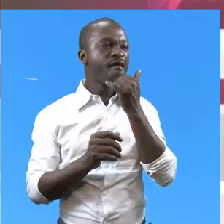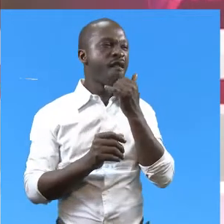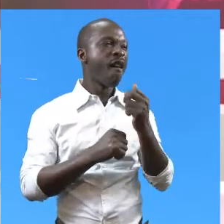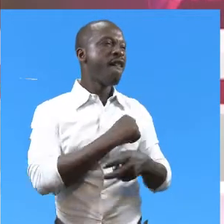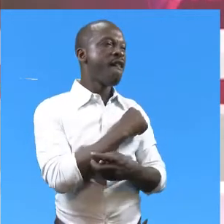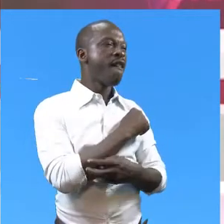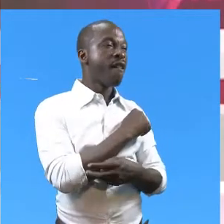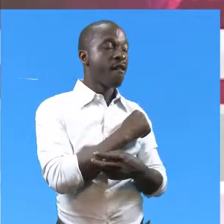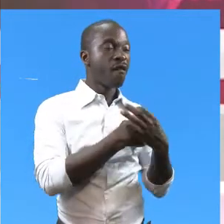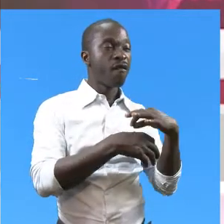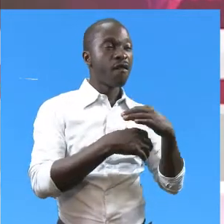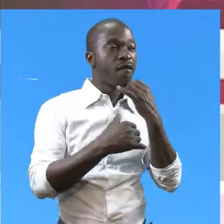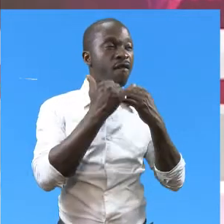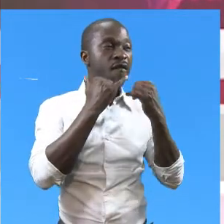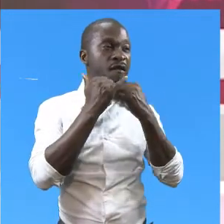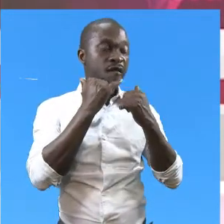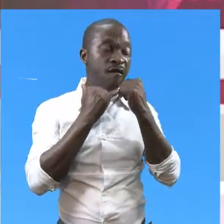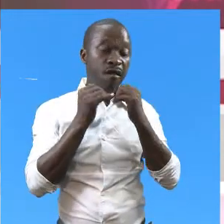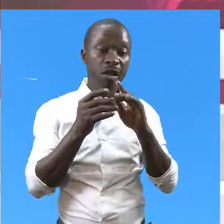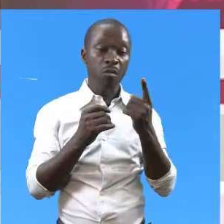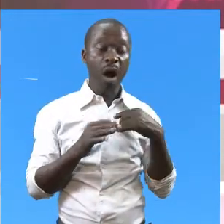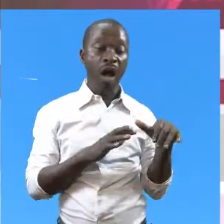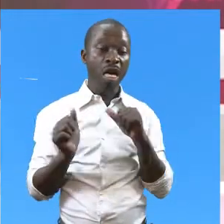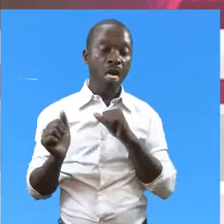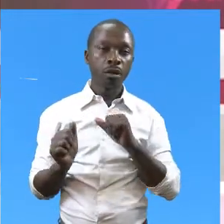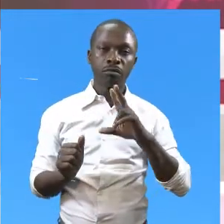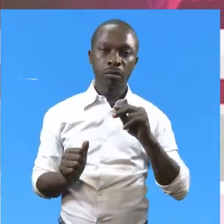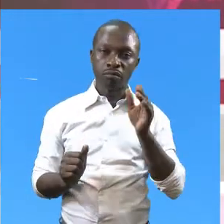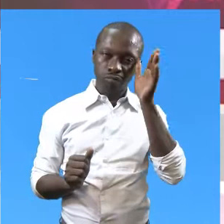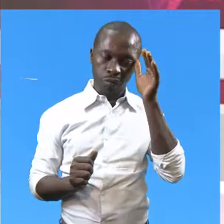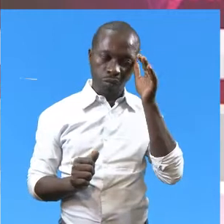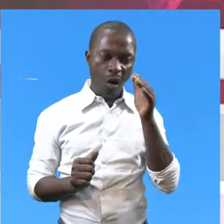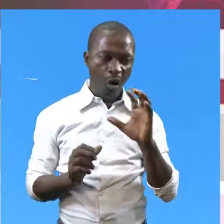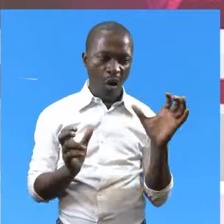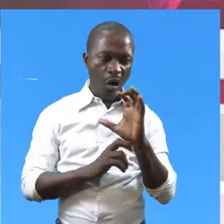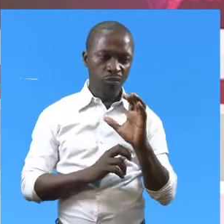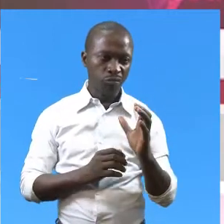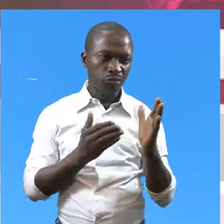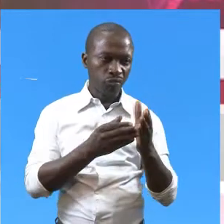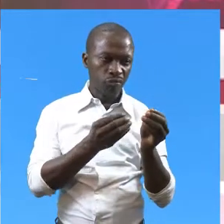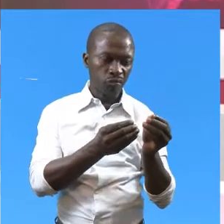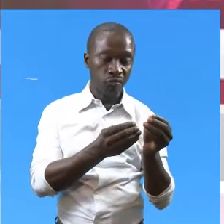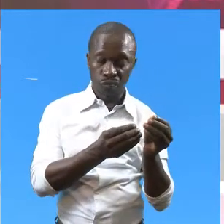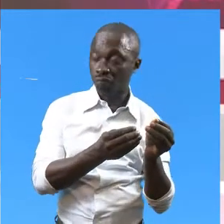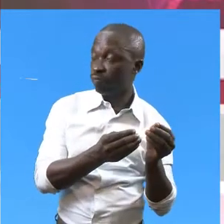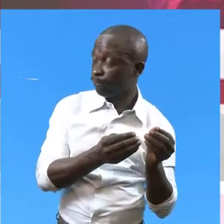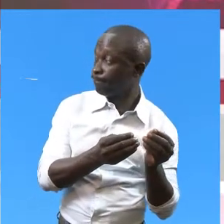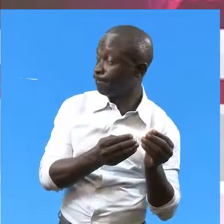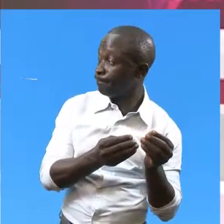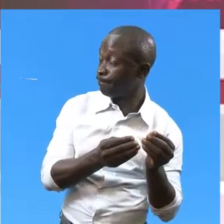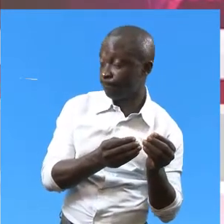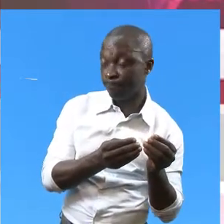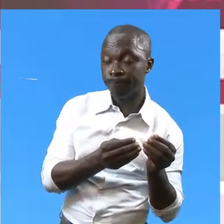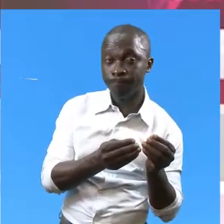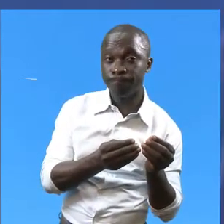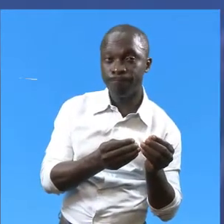de l'élection, indique que tout n'est pas encore fini. Blanchard Thierry-Sop revient sur les événements de ce week-end du côté des